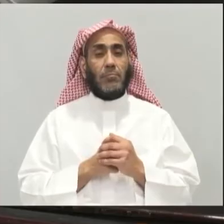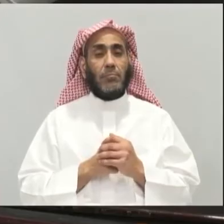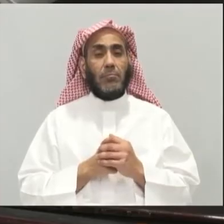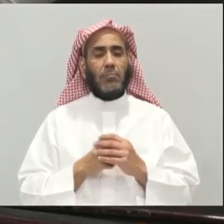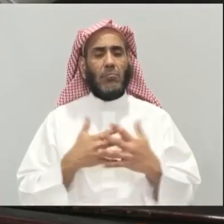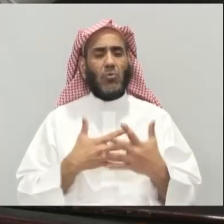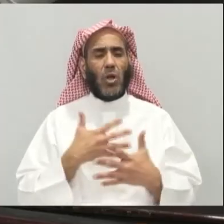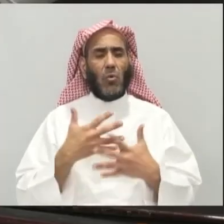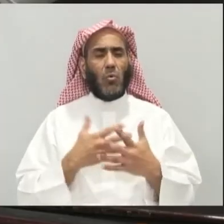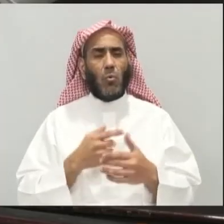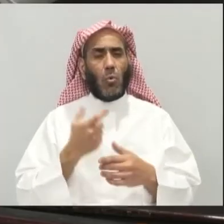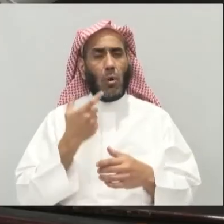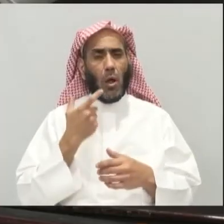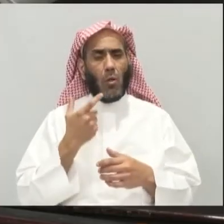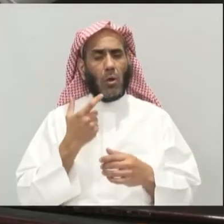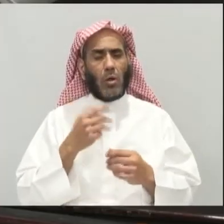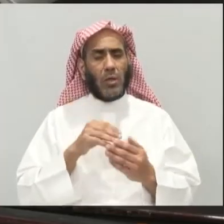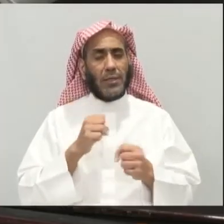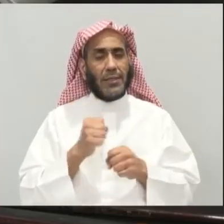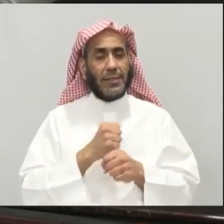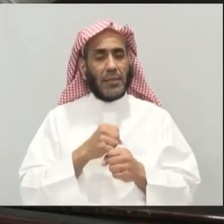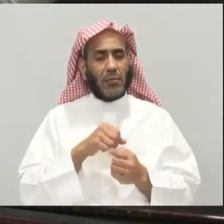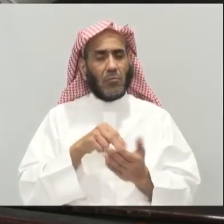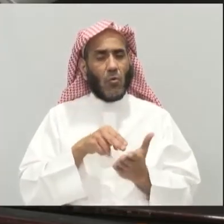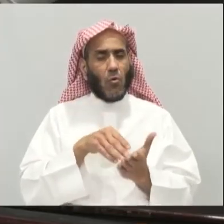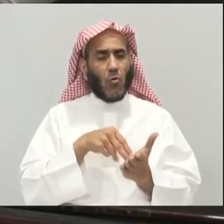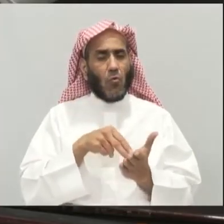نحاول نكون حزين اثناء الاستخدام الفرشاه